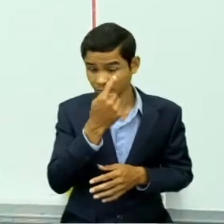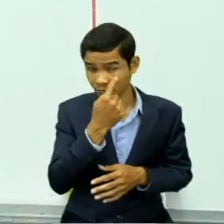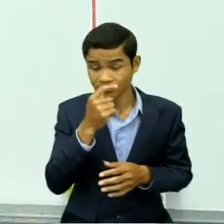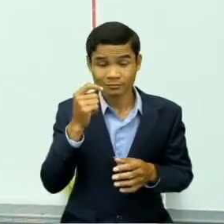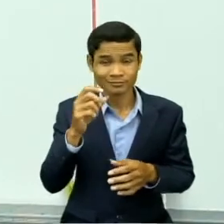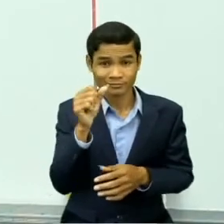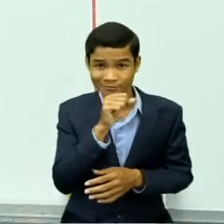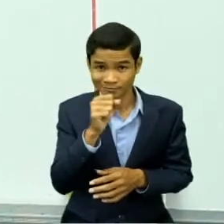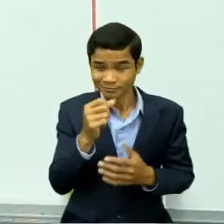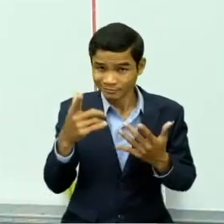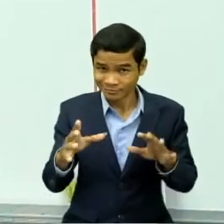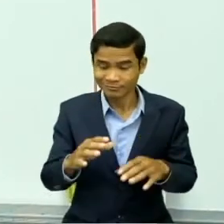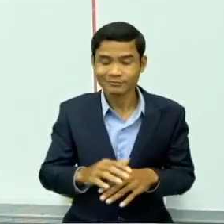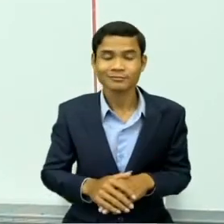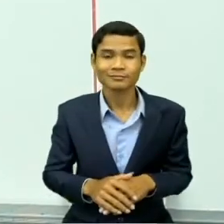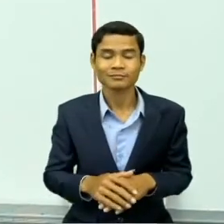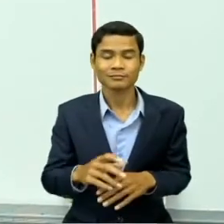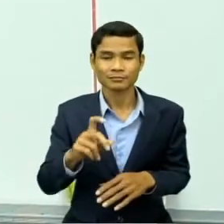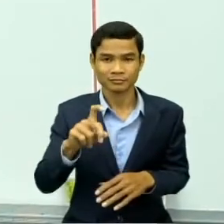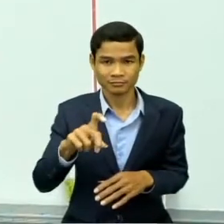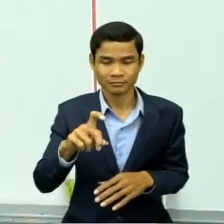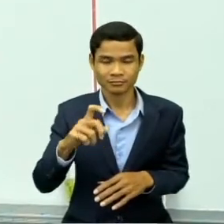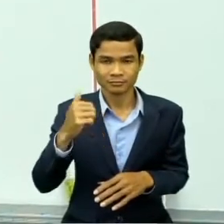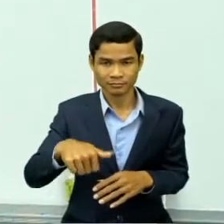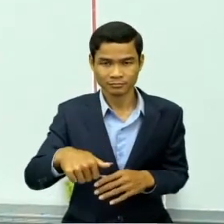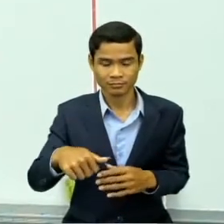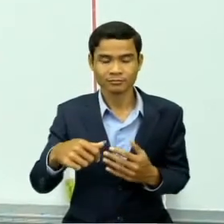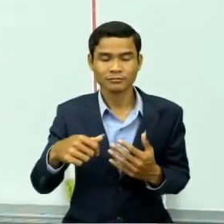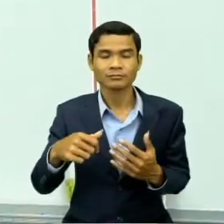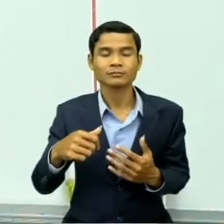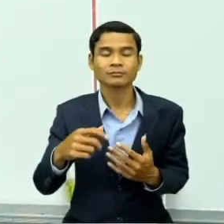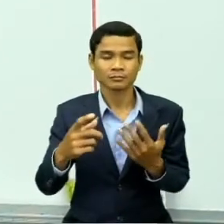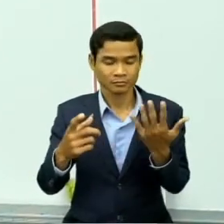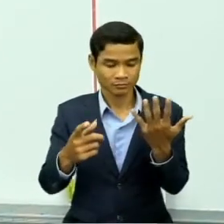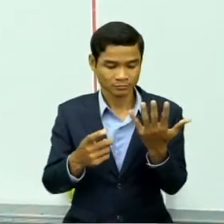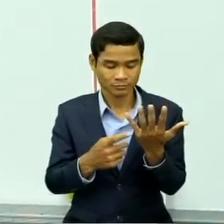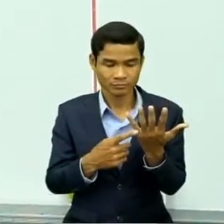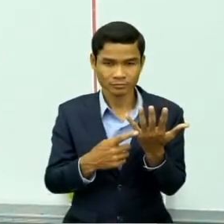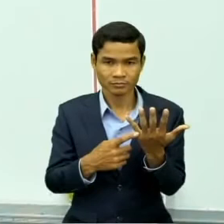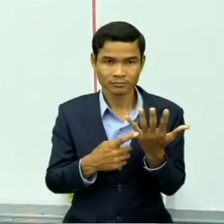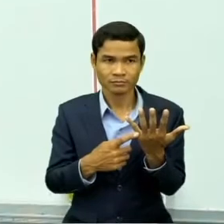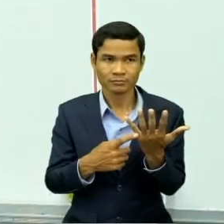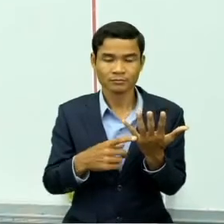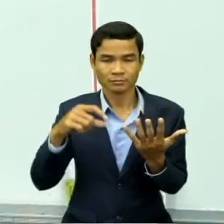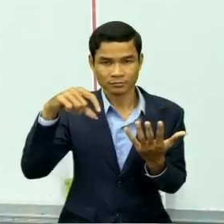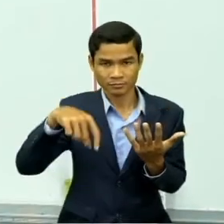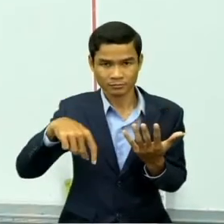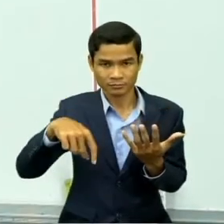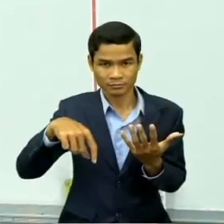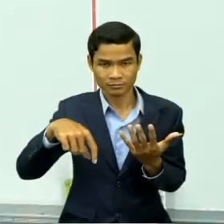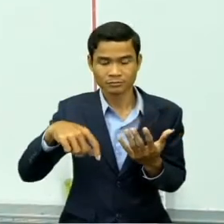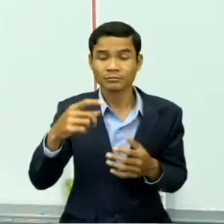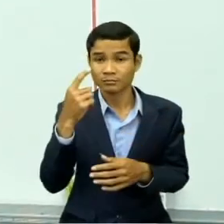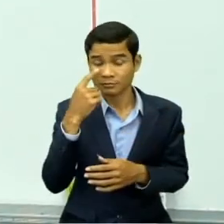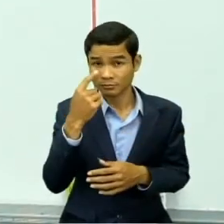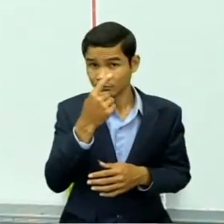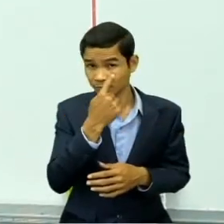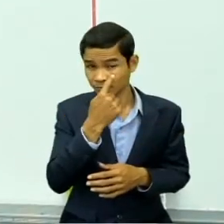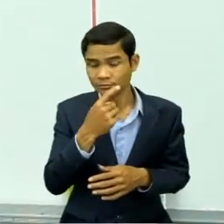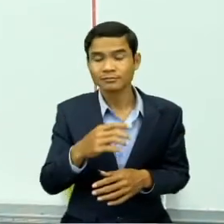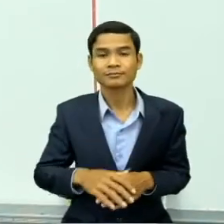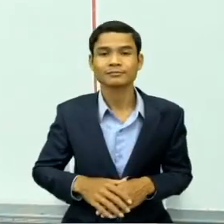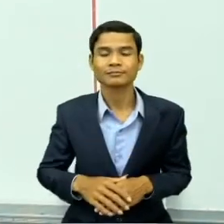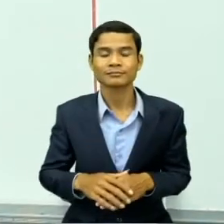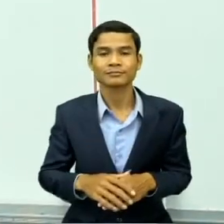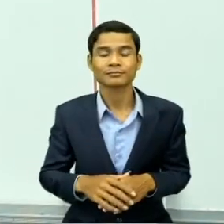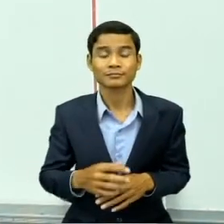មិញណាកូនម្ដងទៀតណាផ្នែអែផ្នែផ្នែនឹងកផ្នែចាអ